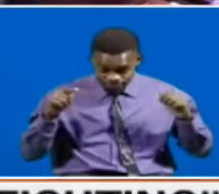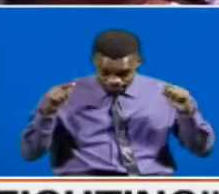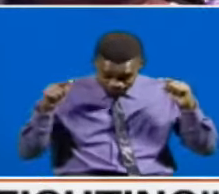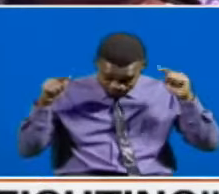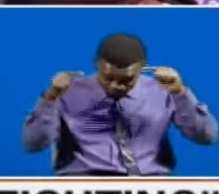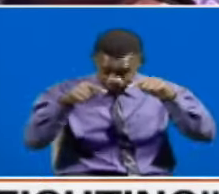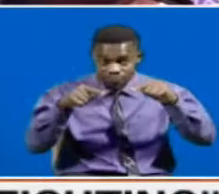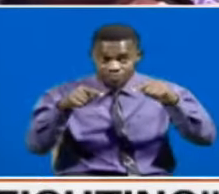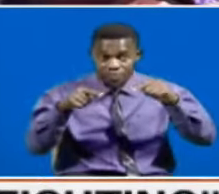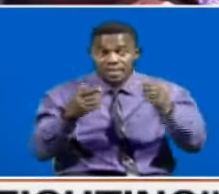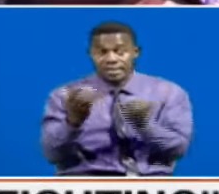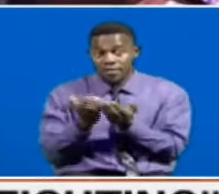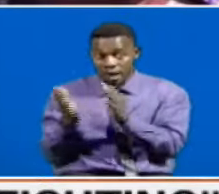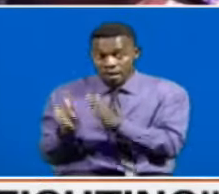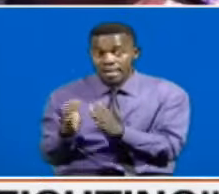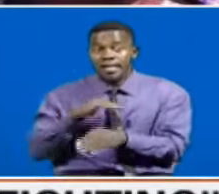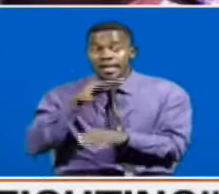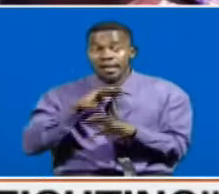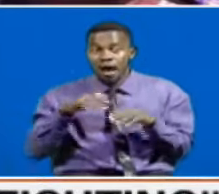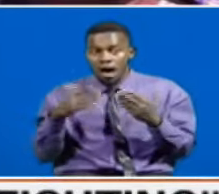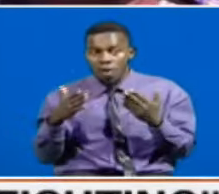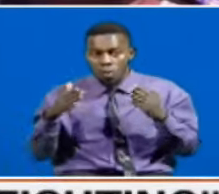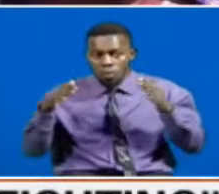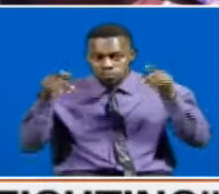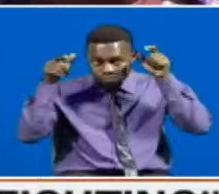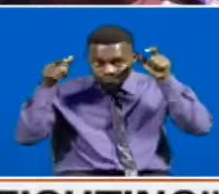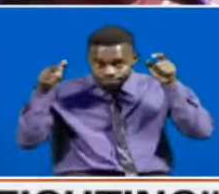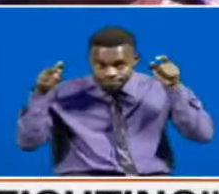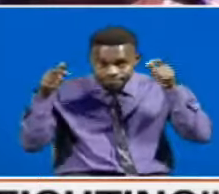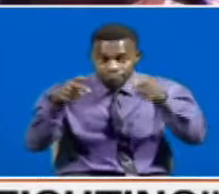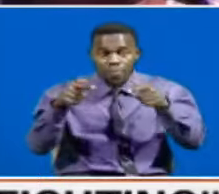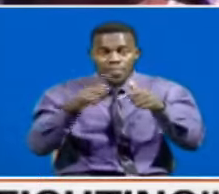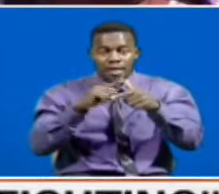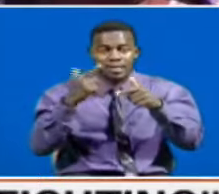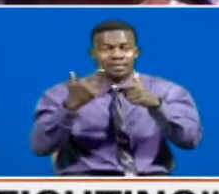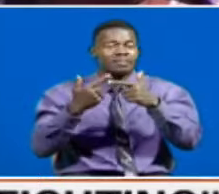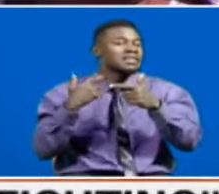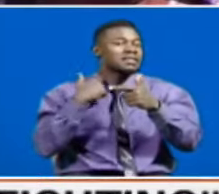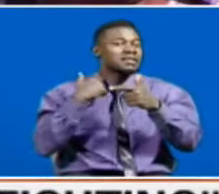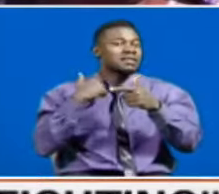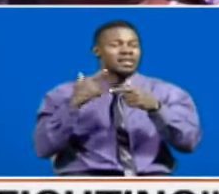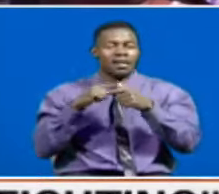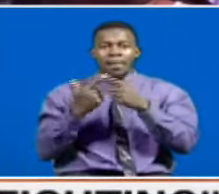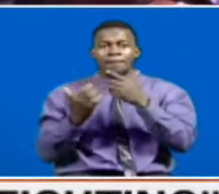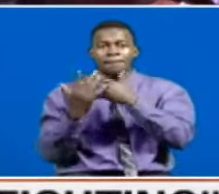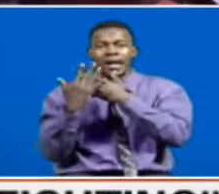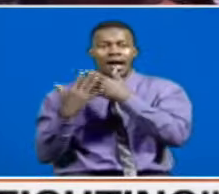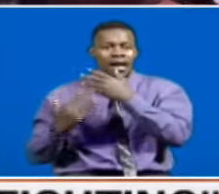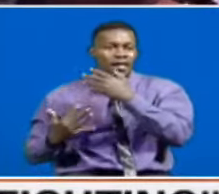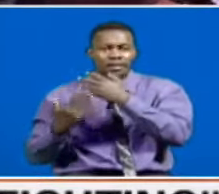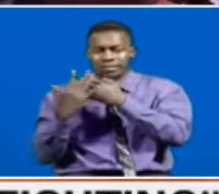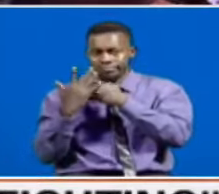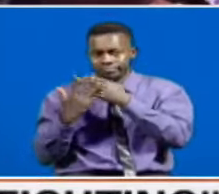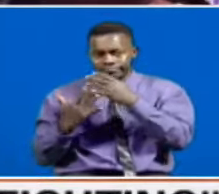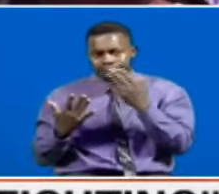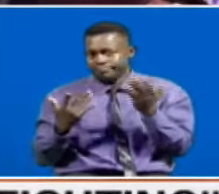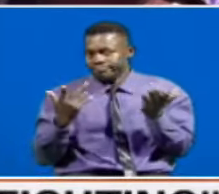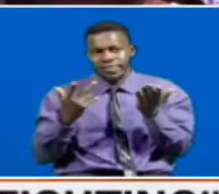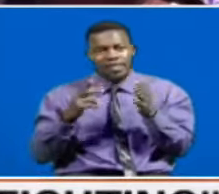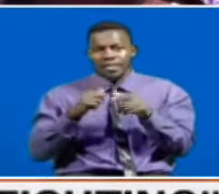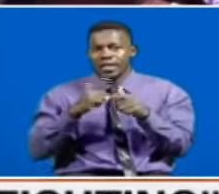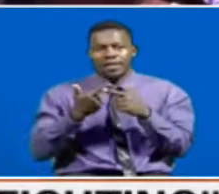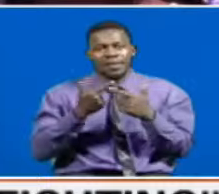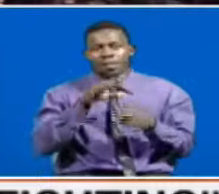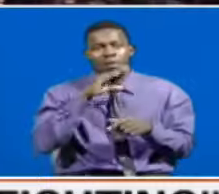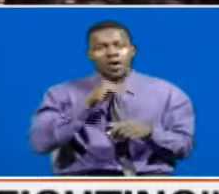Pembe imeingia right into the neck, ikafungua big blood artery yenye mebleed na moyo